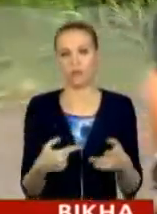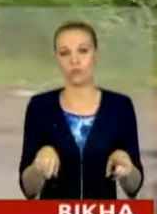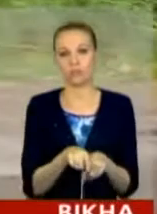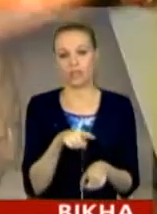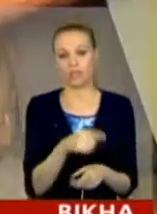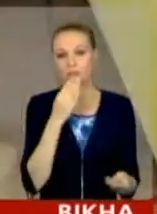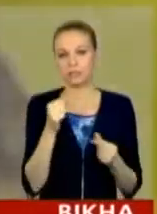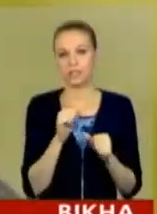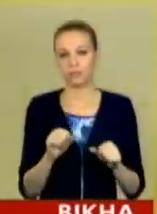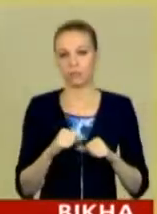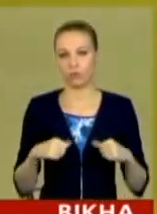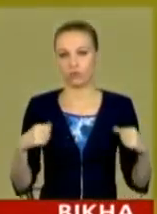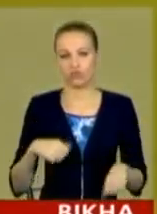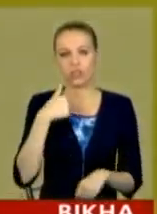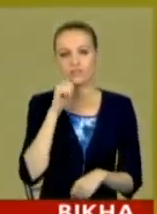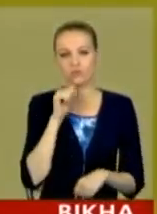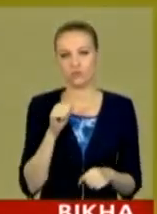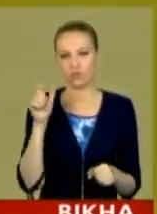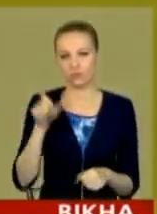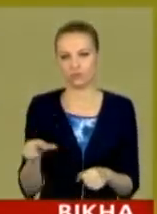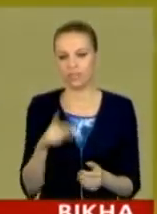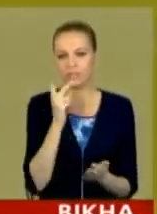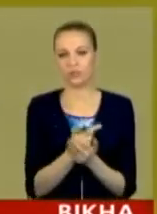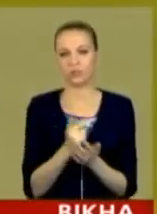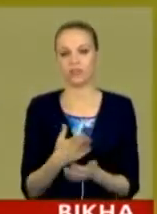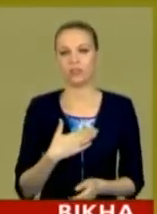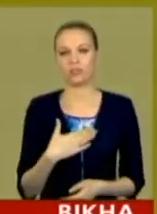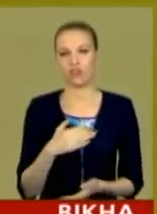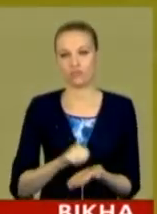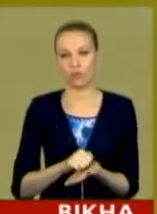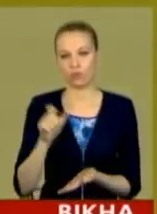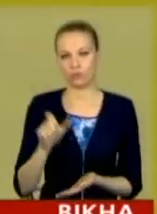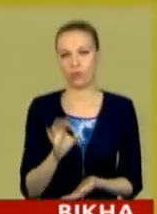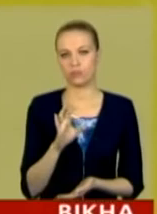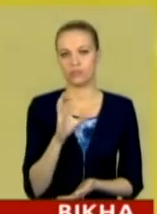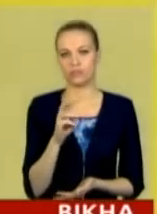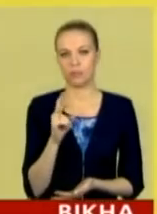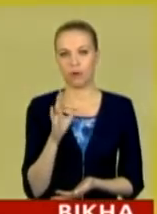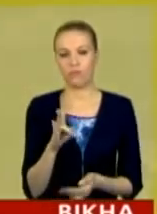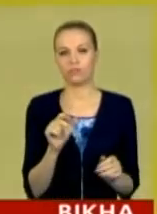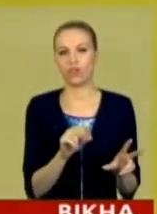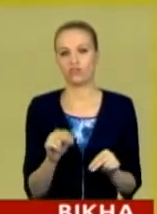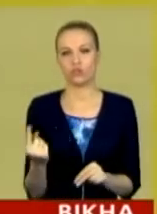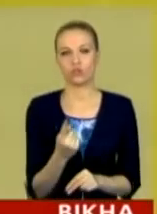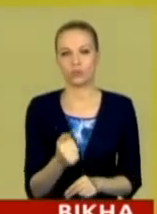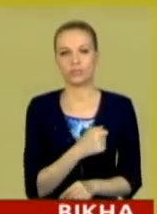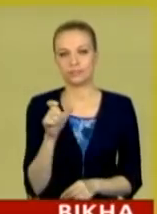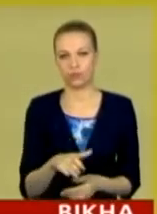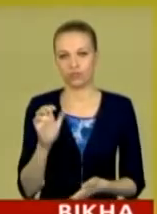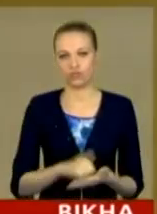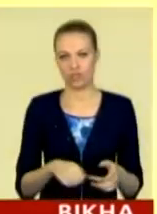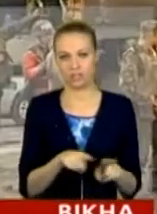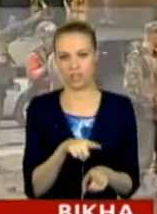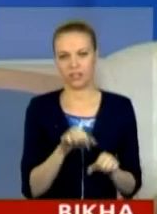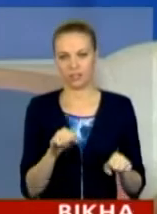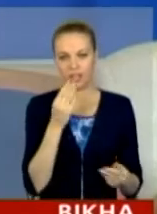такі псевдобронежилети вчора спецпризначенці демонстрували нашому кореспонденту Олексію Сімакову. На щастя, жоден із вояків через